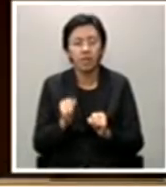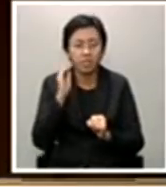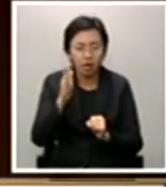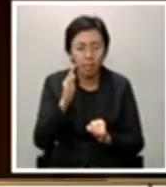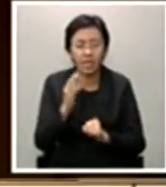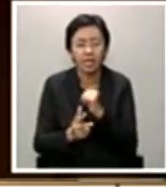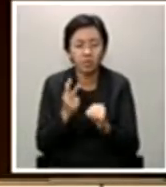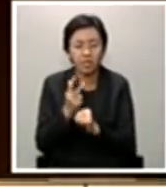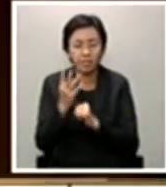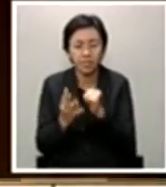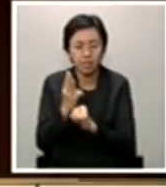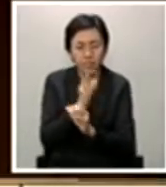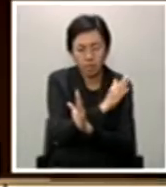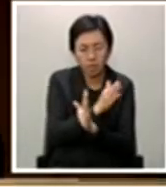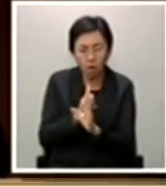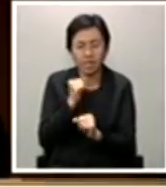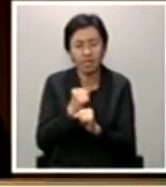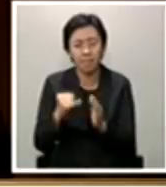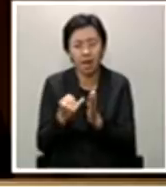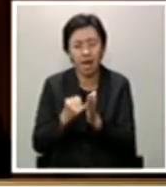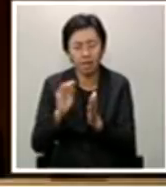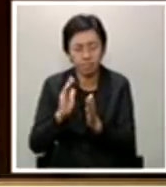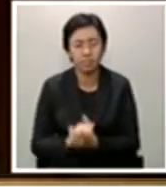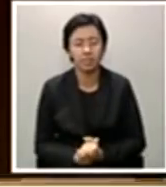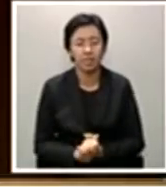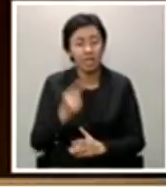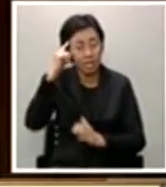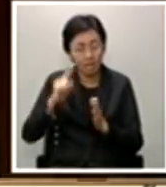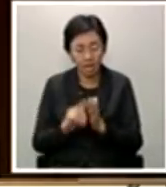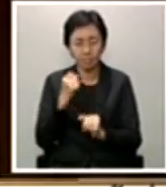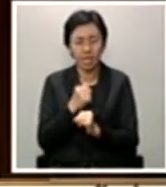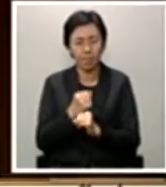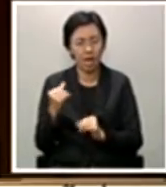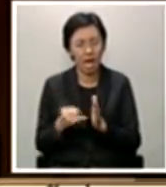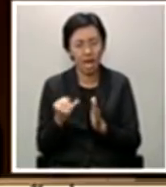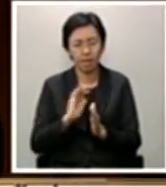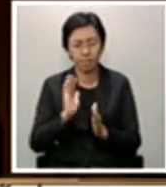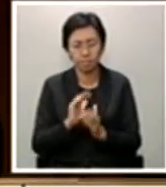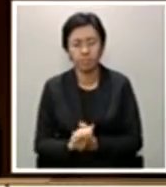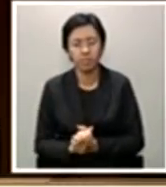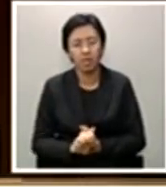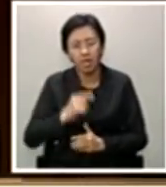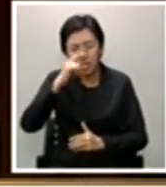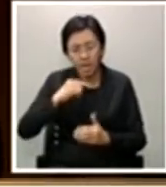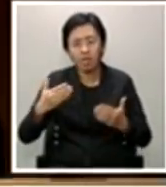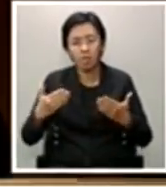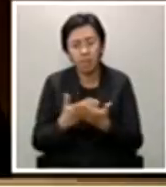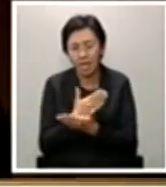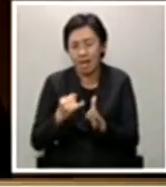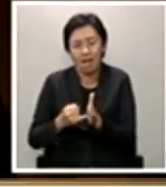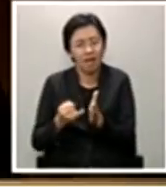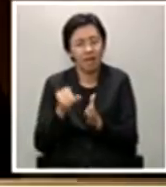า 3-4 ปีมันไม่ได้ง่ายๆมันไม่จู่ๆก็เกิดขึ้นมาผมถึงเรียกว่าประเทศไทยจะเปลี่ยนแปลงไม่ใช่ของ